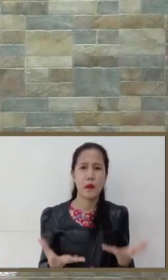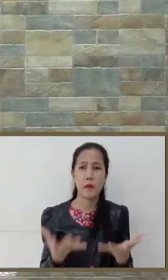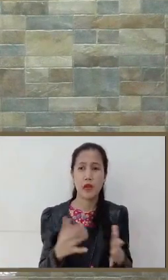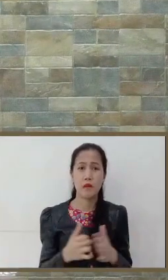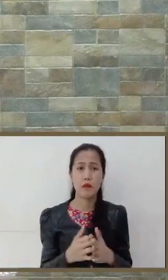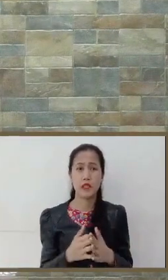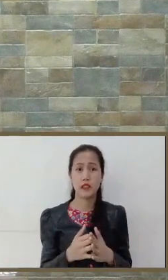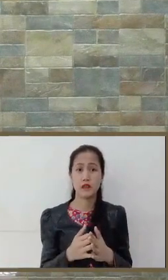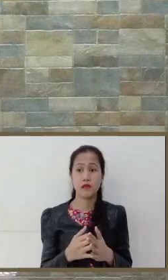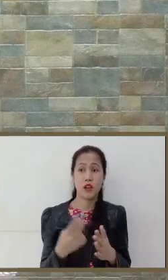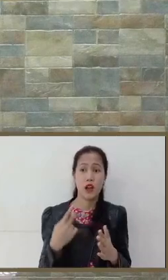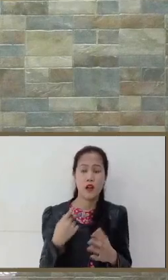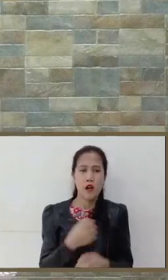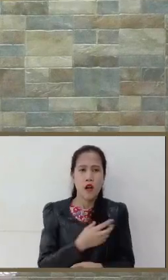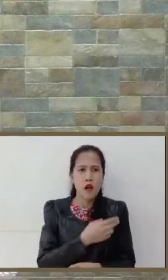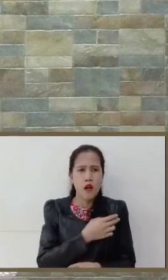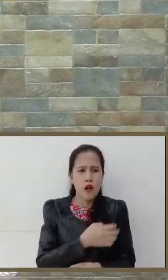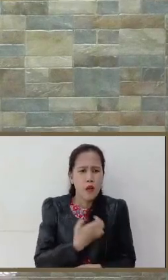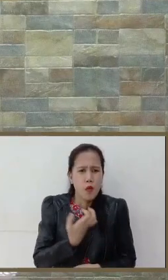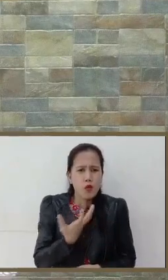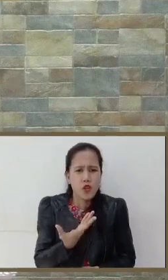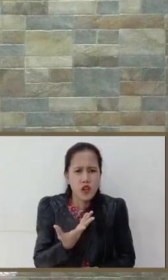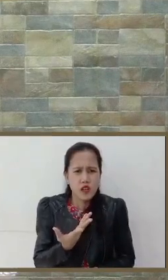personnel, uwi na kagad.